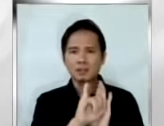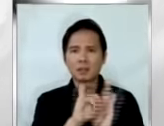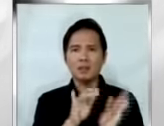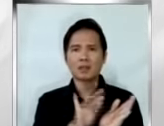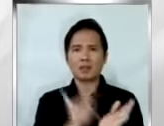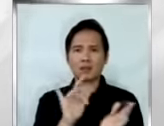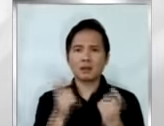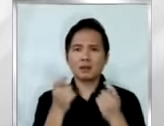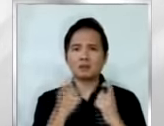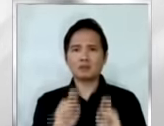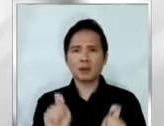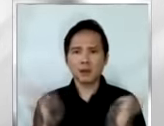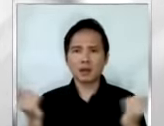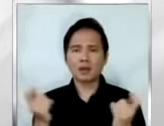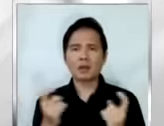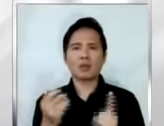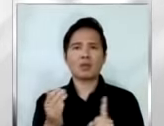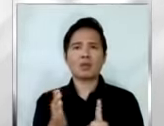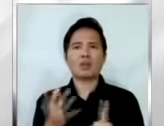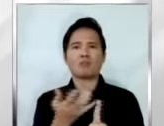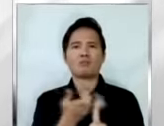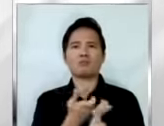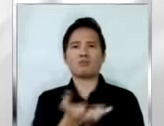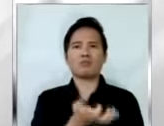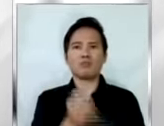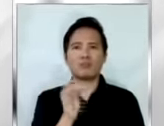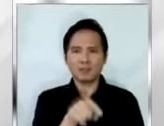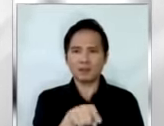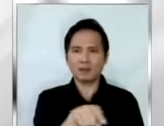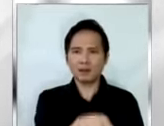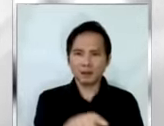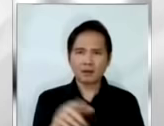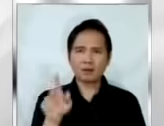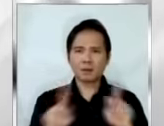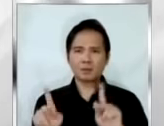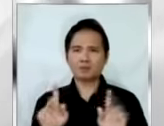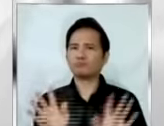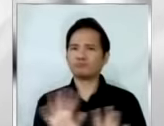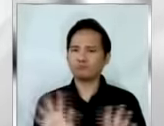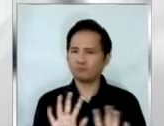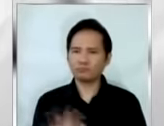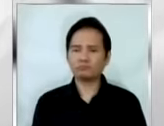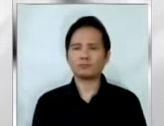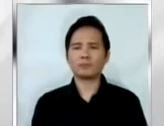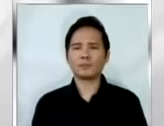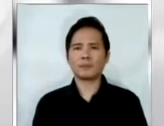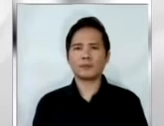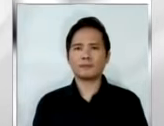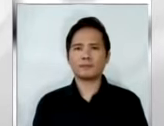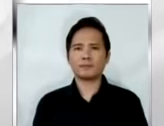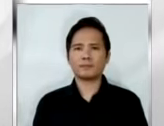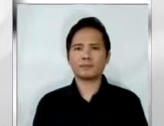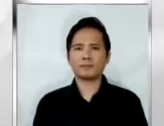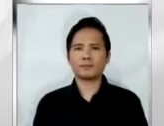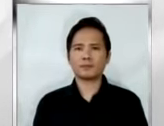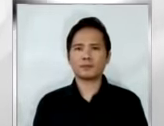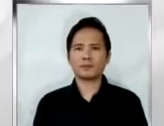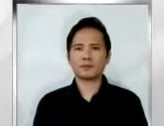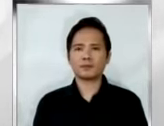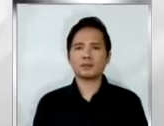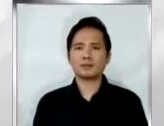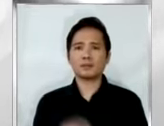ma'am. Hindi naman natin kailangan paniwalaan kagad dahil sa experience na rin namin, may mga specific approach na rin kami to identify